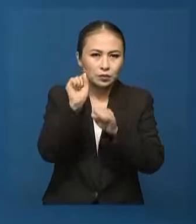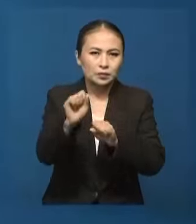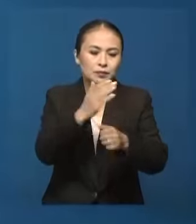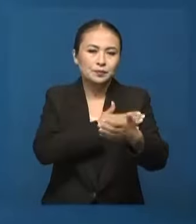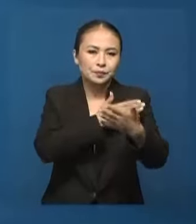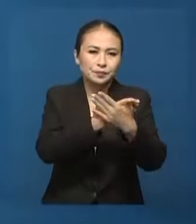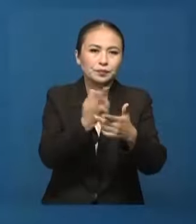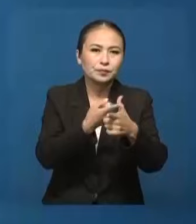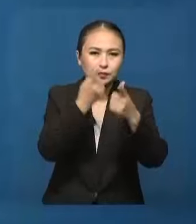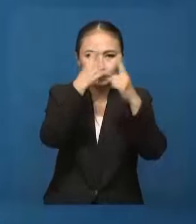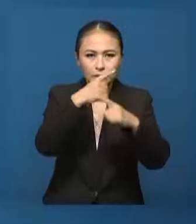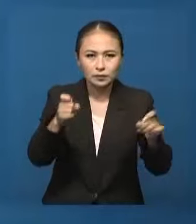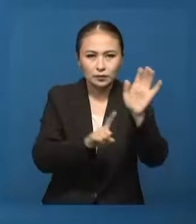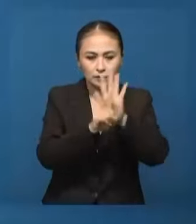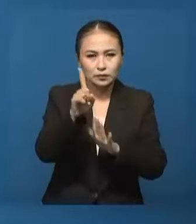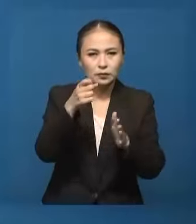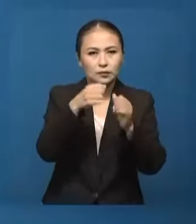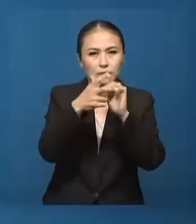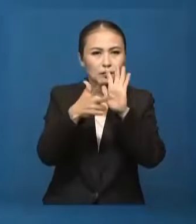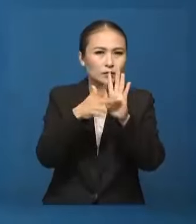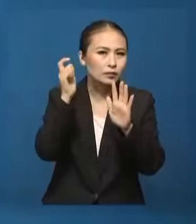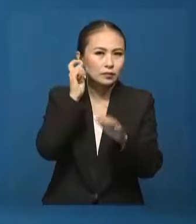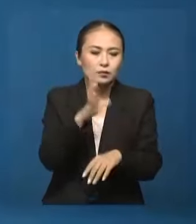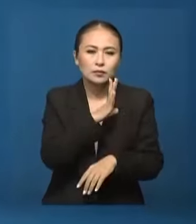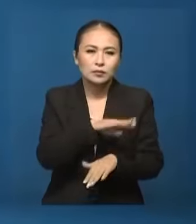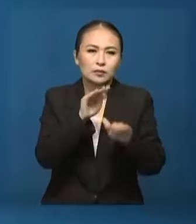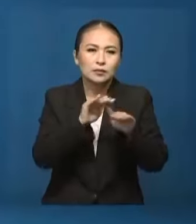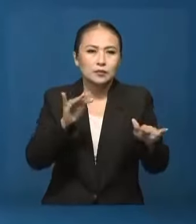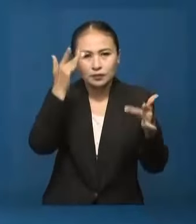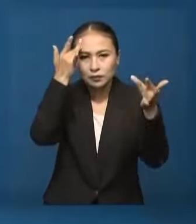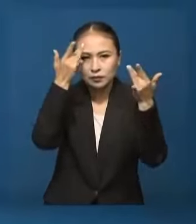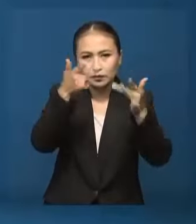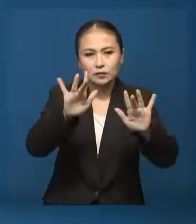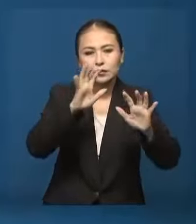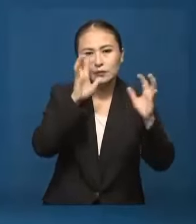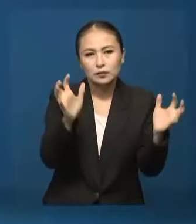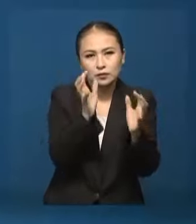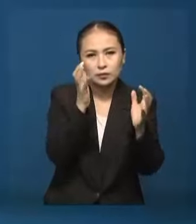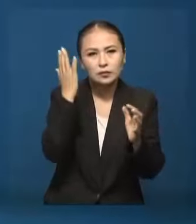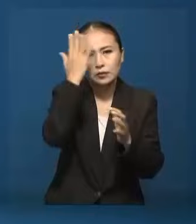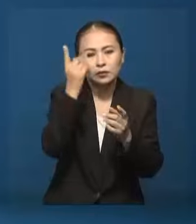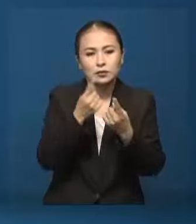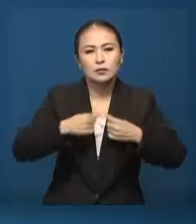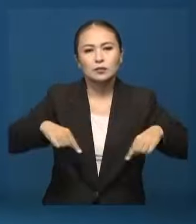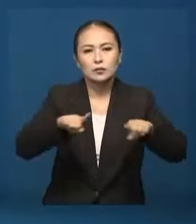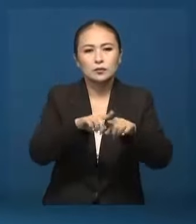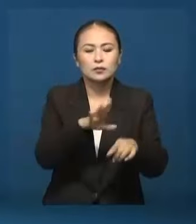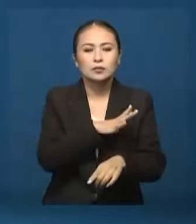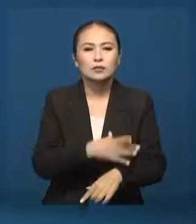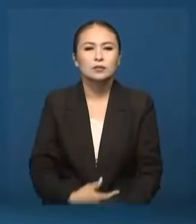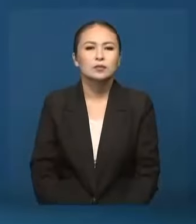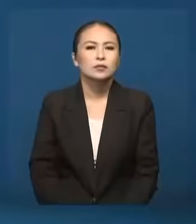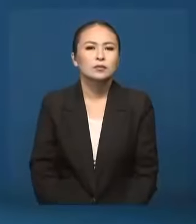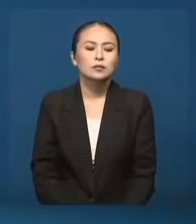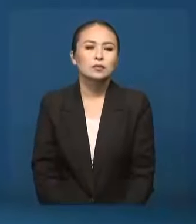судан қорғаңыздар акциясы басталды. Іс-шара кәмелетке толмаған жасөспірімдерді жазатайым оқиғалардан сақтау мақсатында ұйымдастырылып